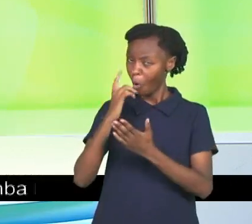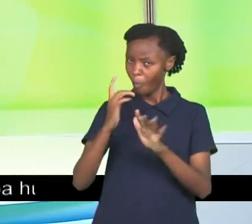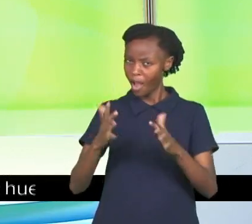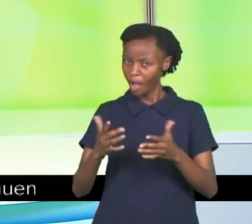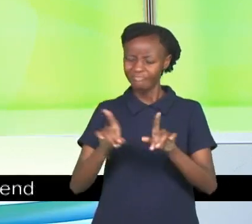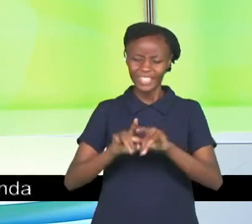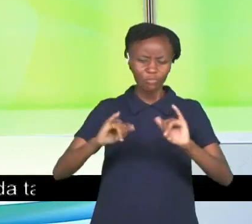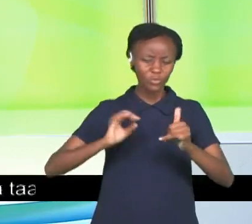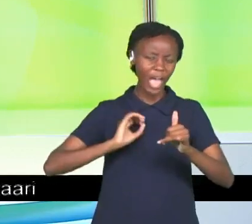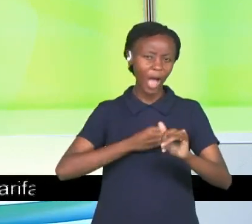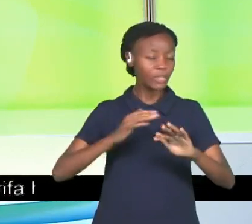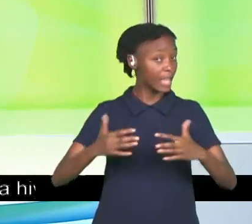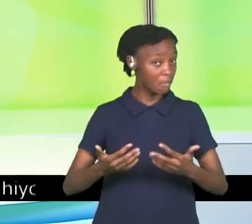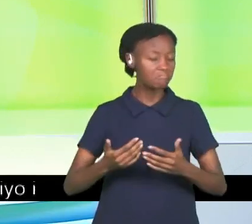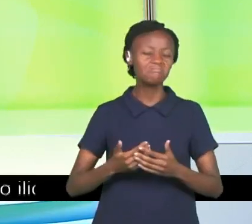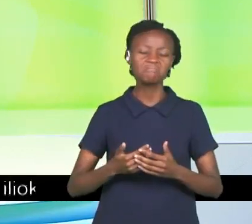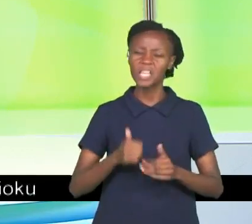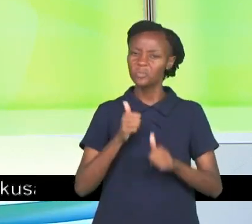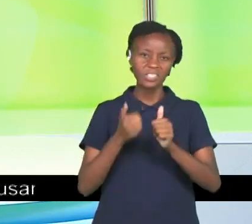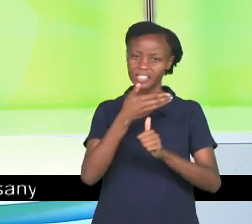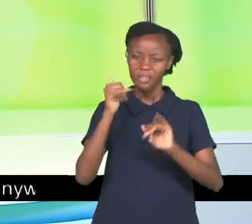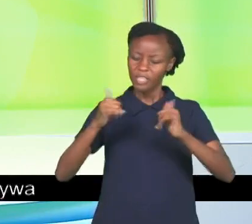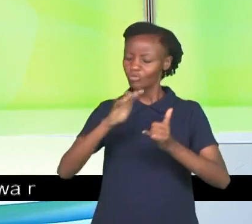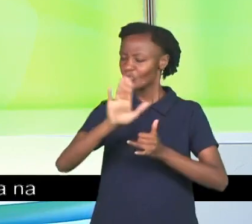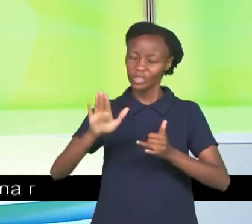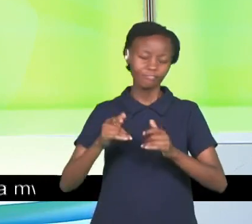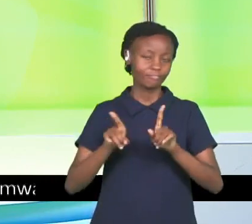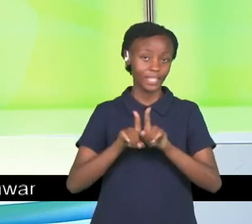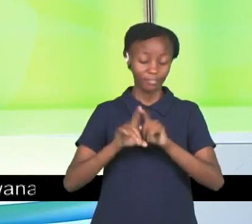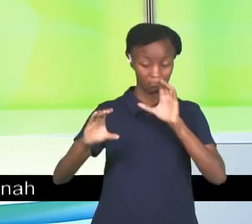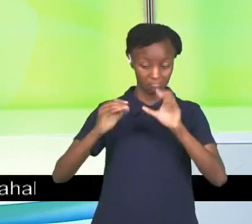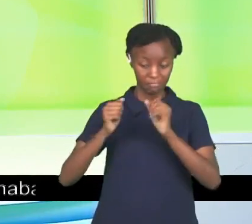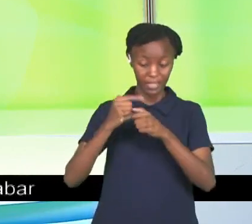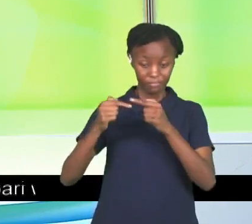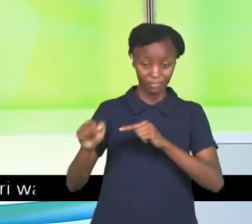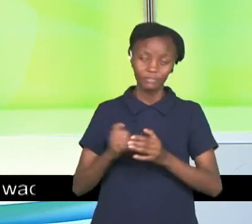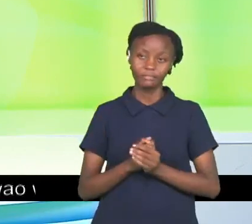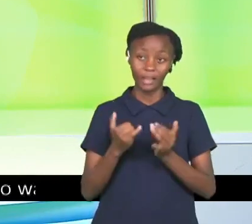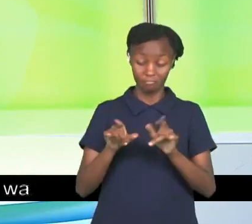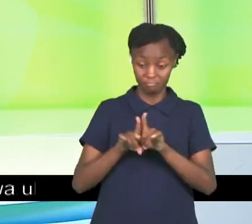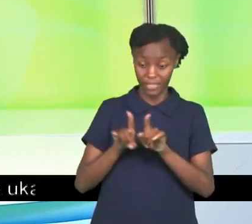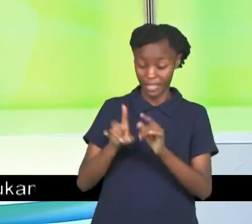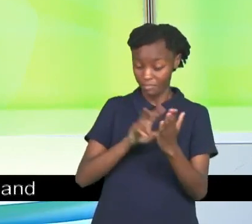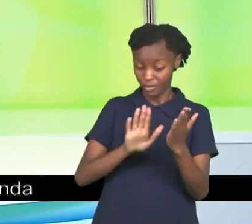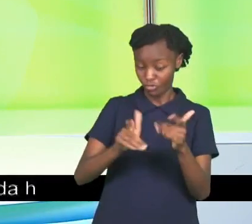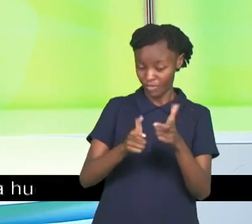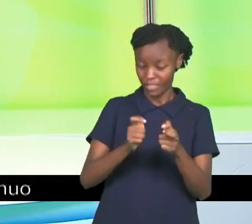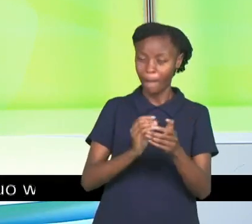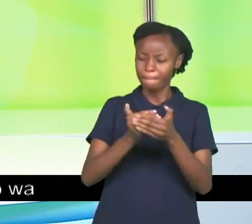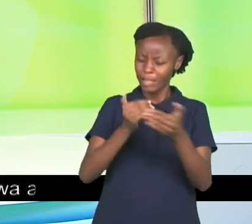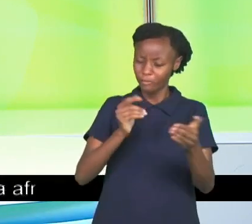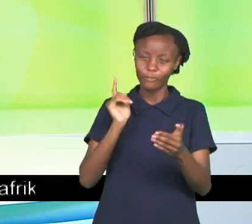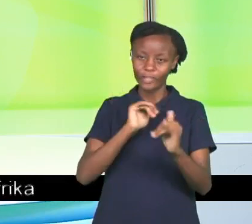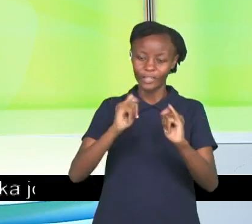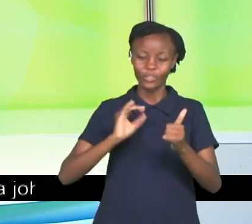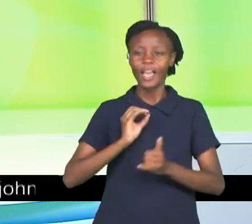hizi taarifa za Switch Adhuhuri, na taarifa gani ambayo imekuguza zaidi, zungumzia kuhusiana na taarifa hiyo. Nitakuwa nakutambua kabla ya kutamatisha taarifa